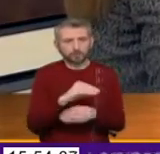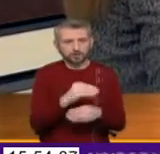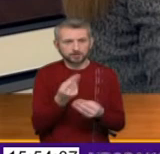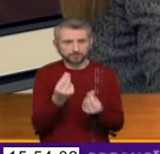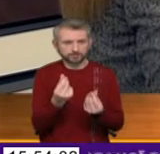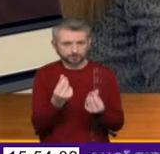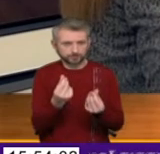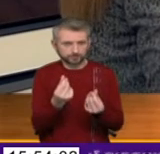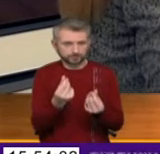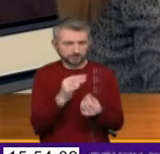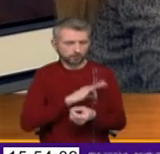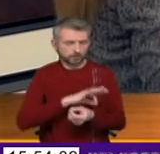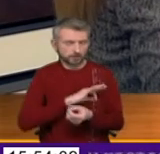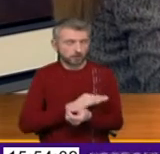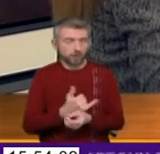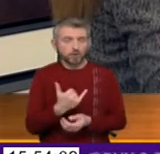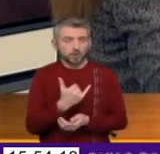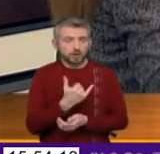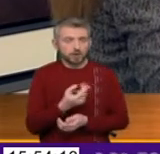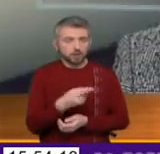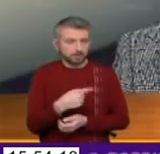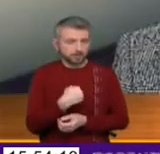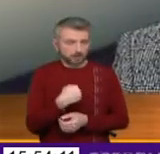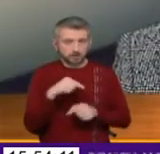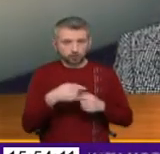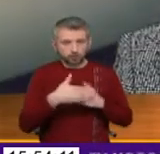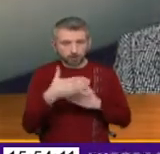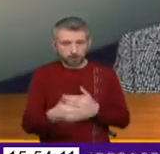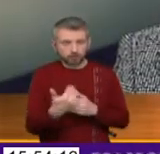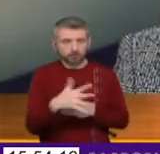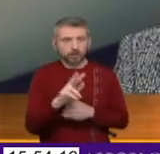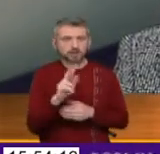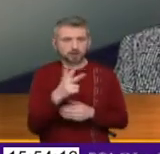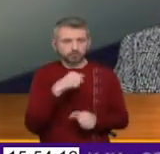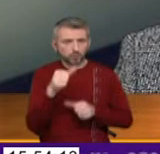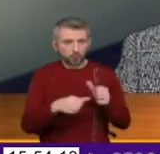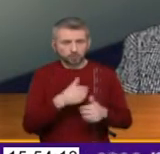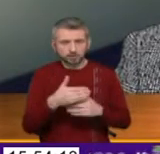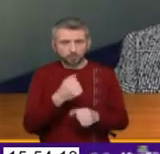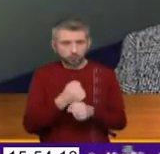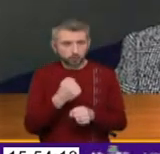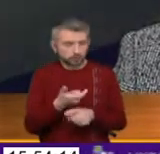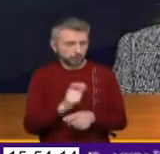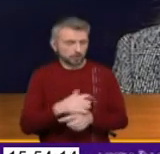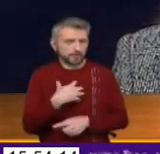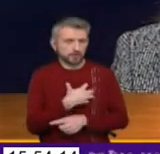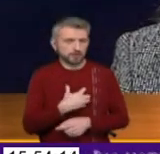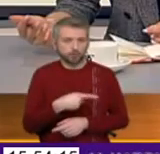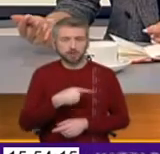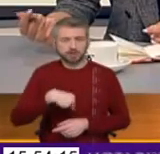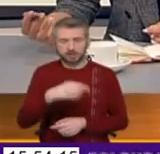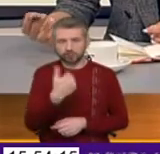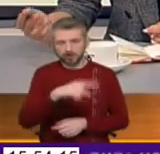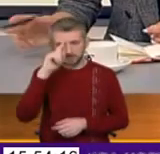тому ж самому рахунку. Для нас на цьому етапі, на третьому вже році роботи, стало це дуже важливо. Тому що нас вже